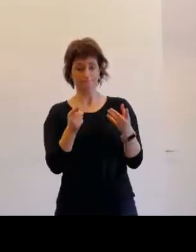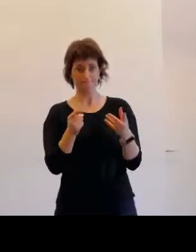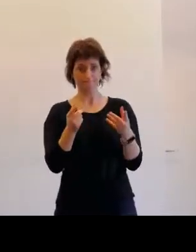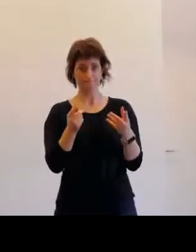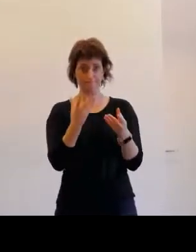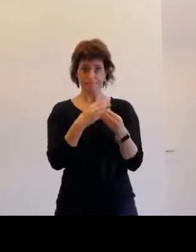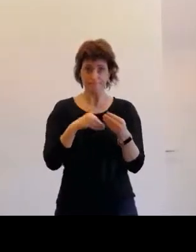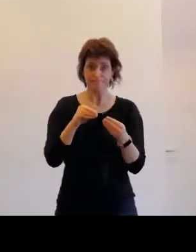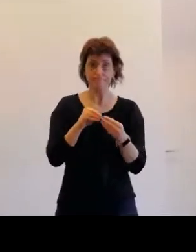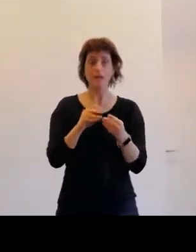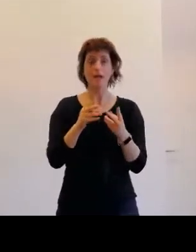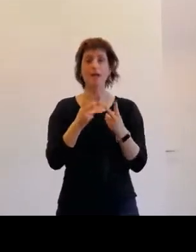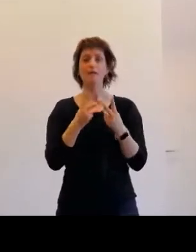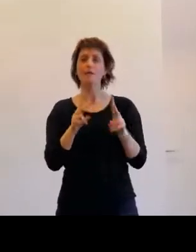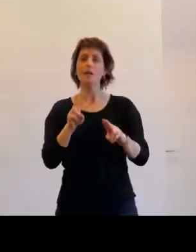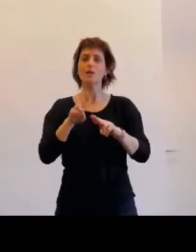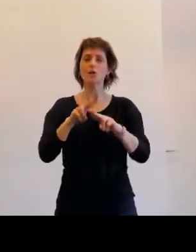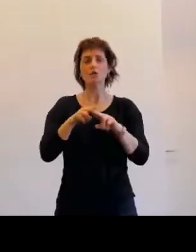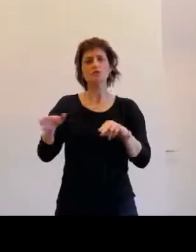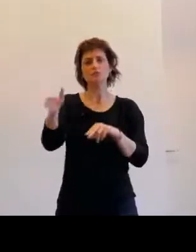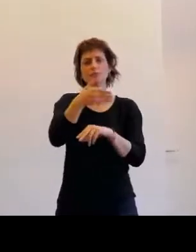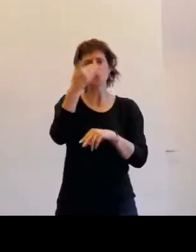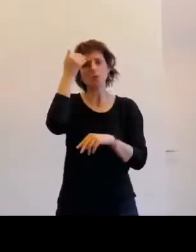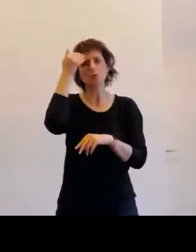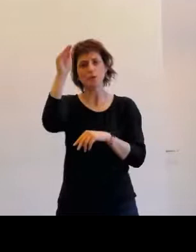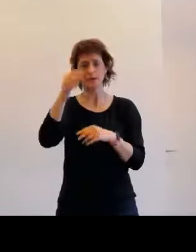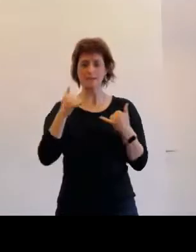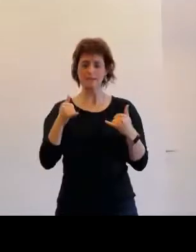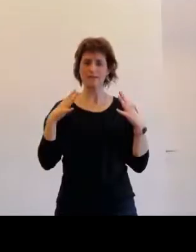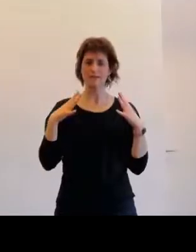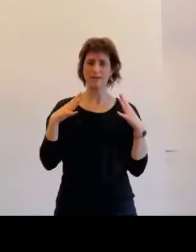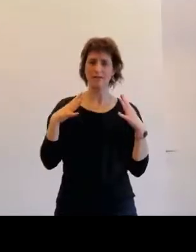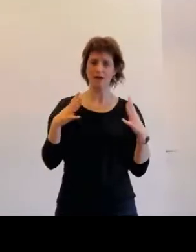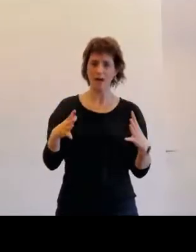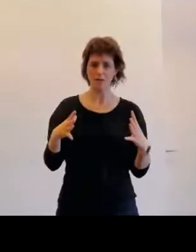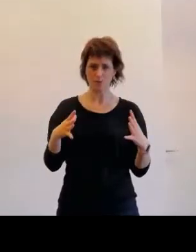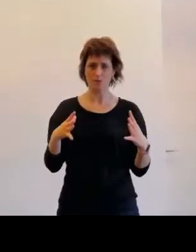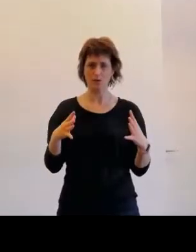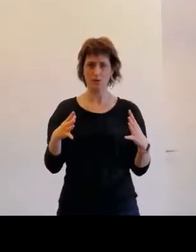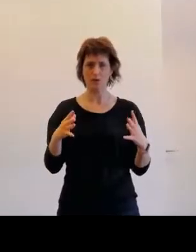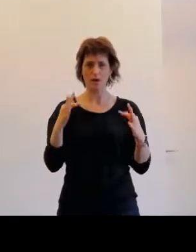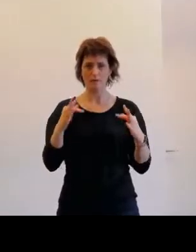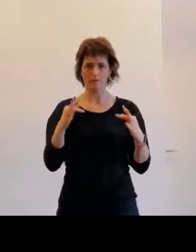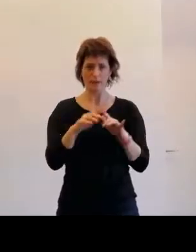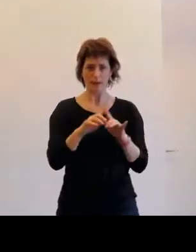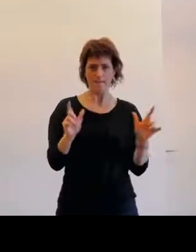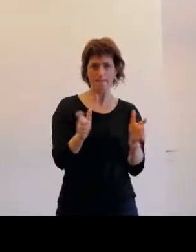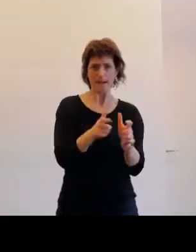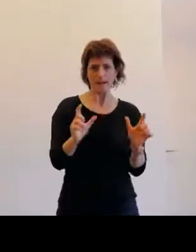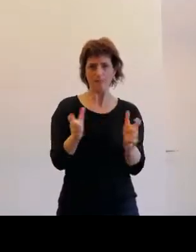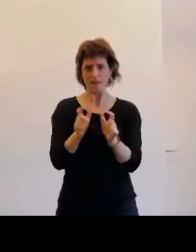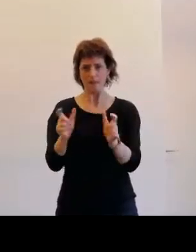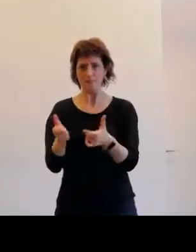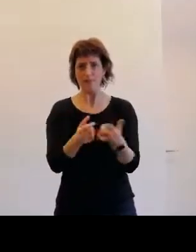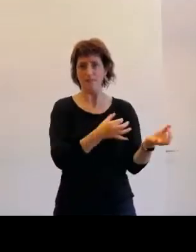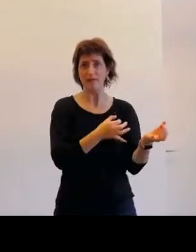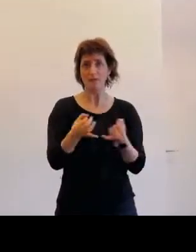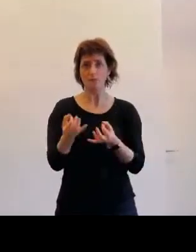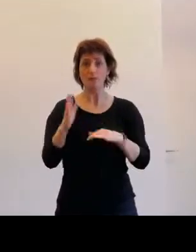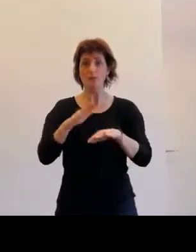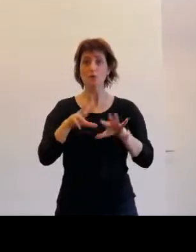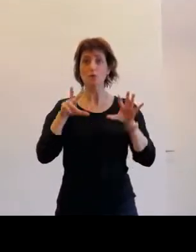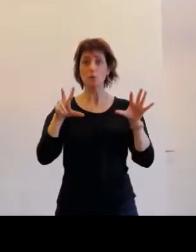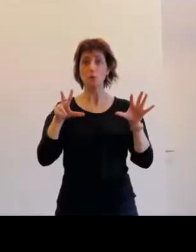ville de Nancy, vous le savez, s'est engagée dans une opération à grande échelle de dépistage régulier des 8 000 élèves du